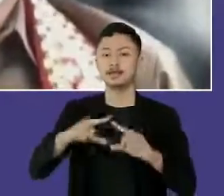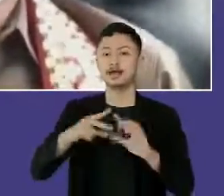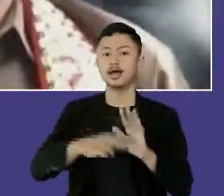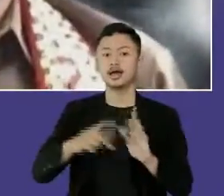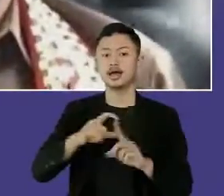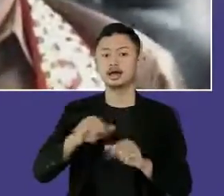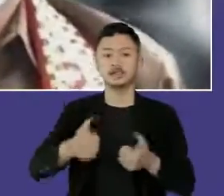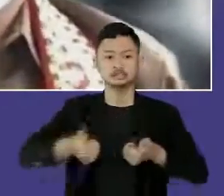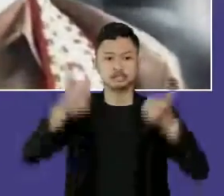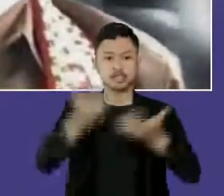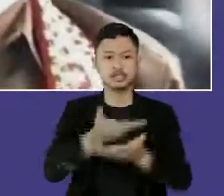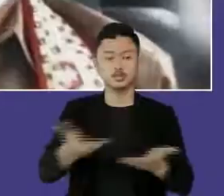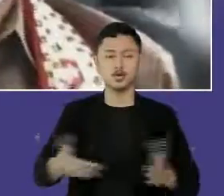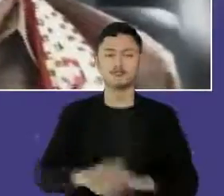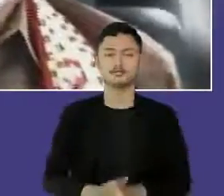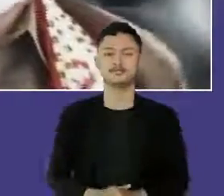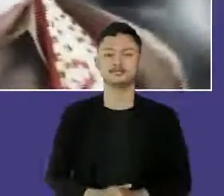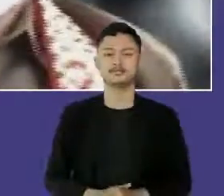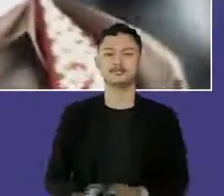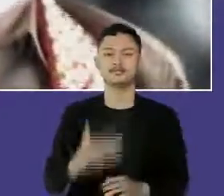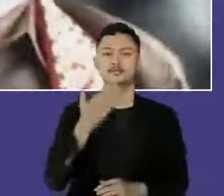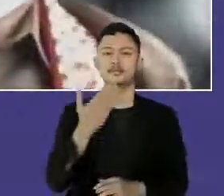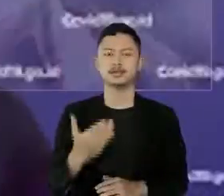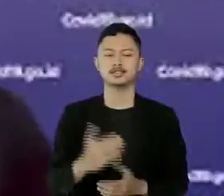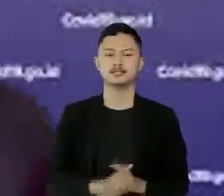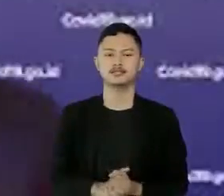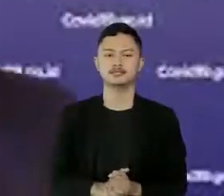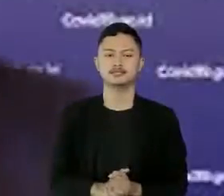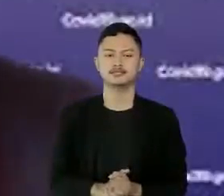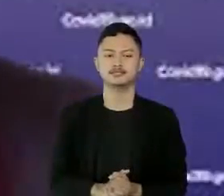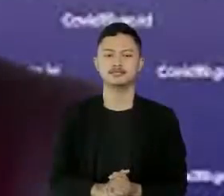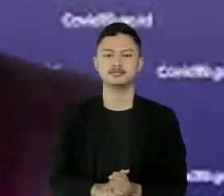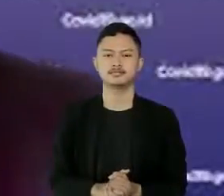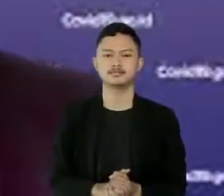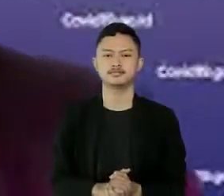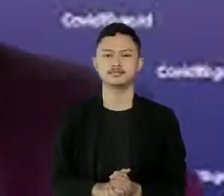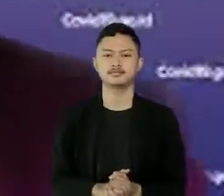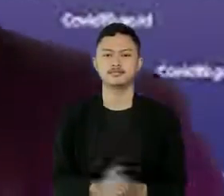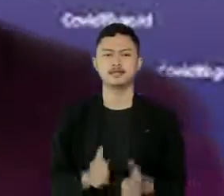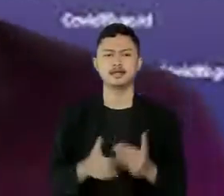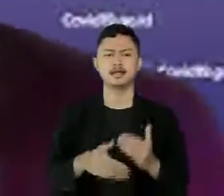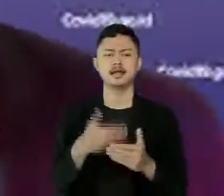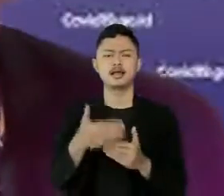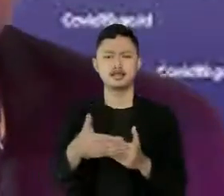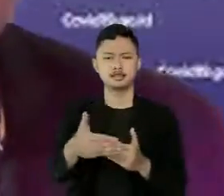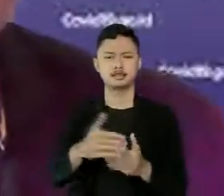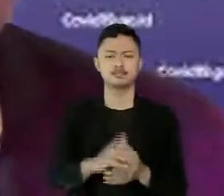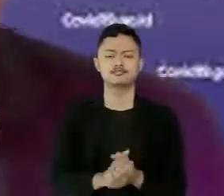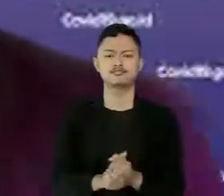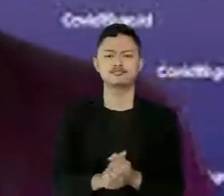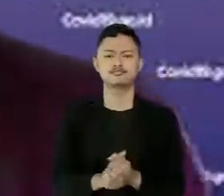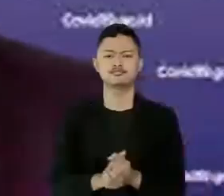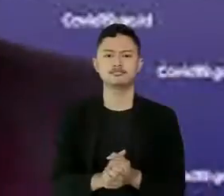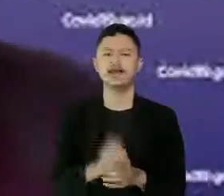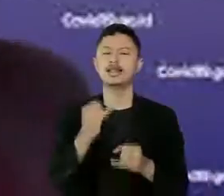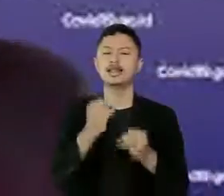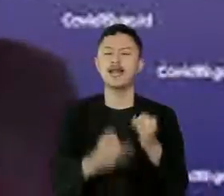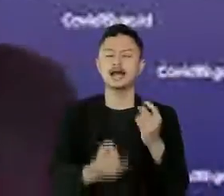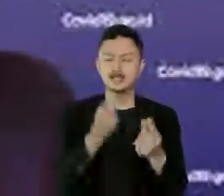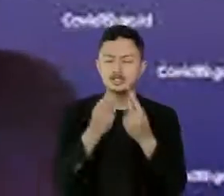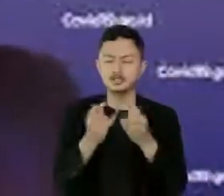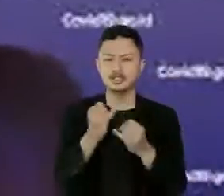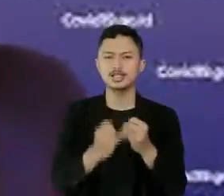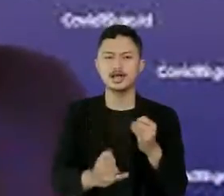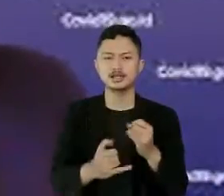Andi. Sukses untuk kita semua. Terima kasih Pak Menteri. Baik. Kita lanjut untuk putaran terakhir dari